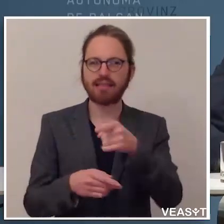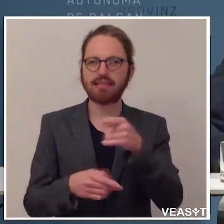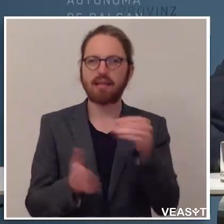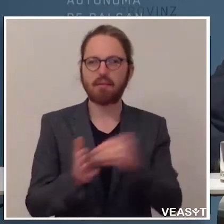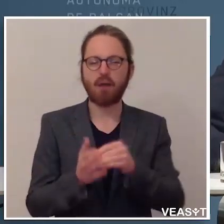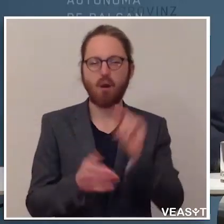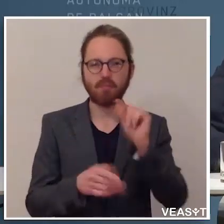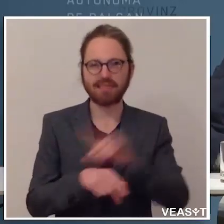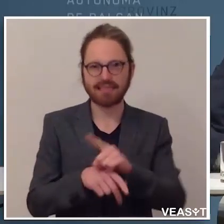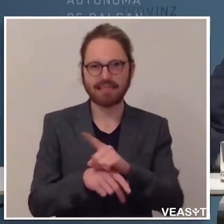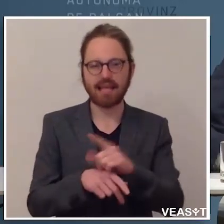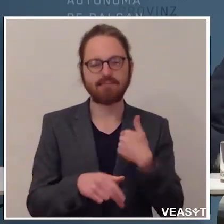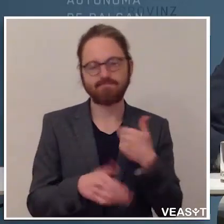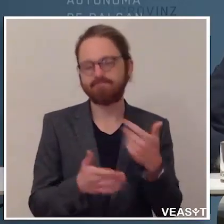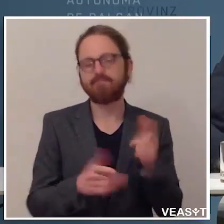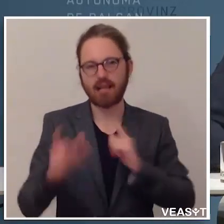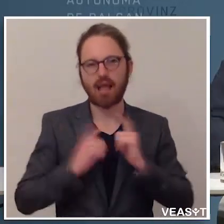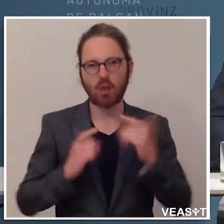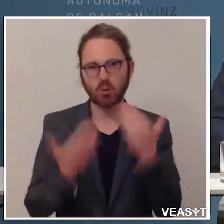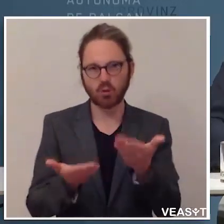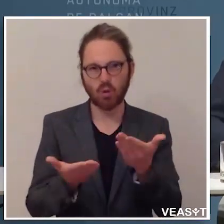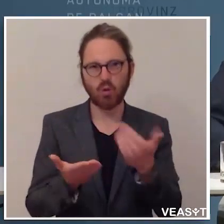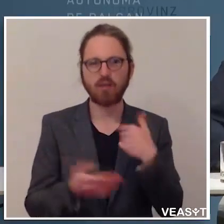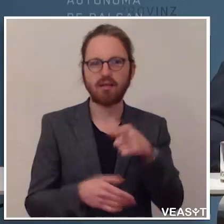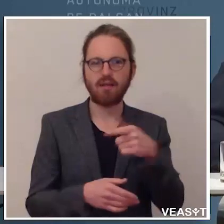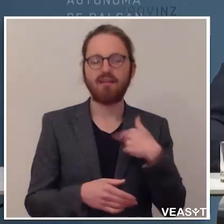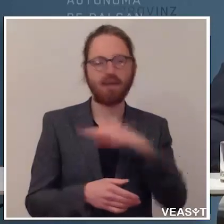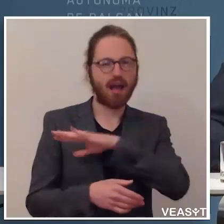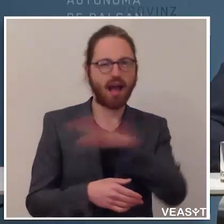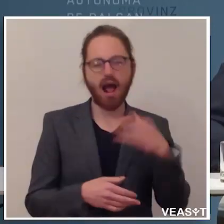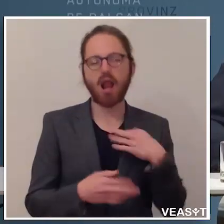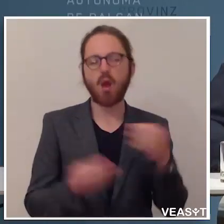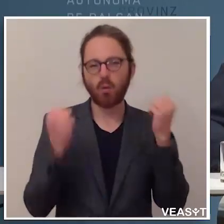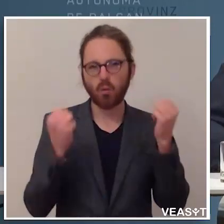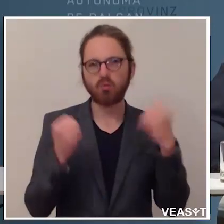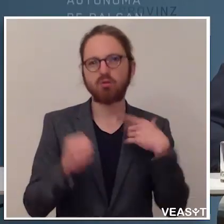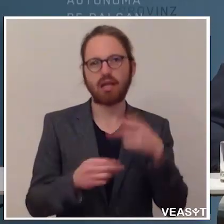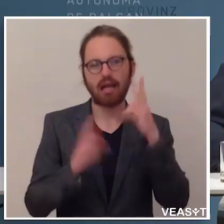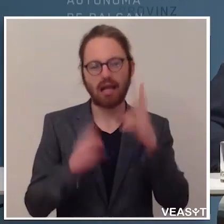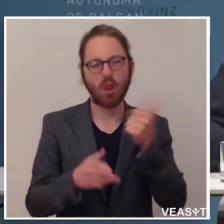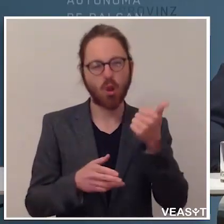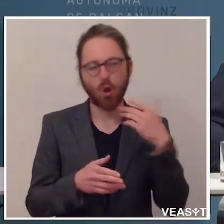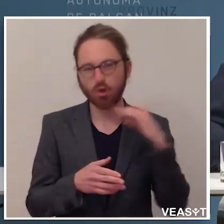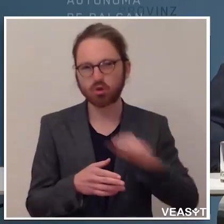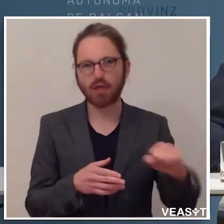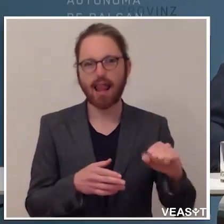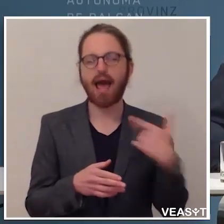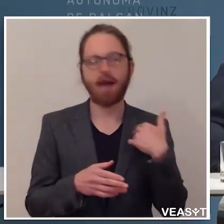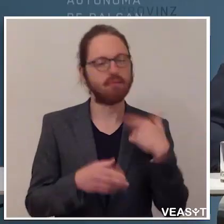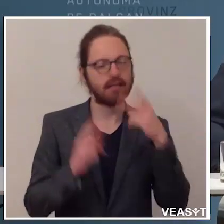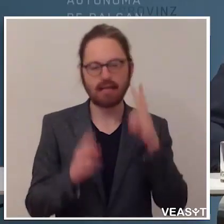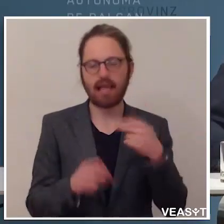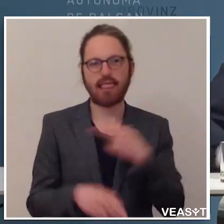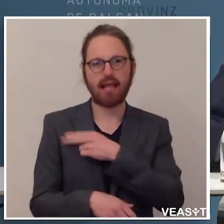gewisse Anlaufzeit. Das müssen wir eingestehen. Wir wünschten uns alle, es ginge noch schneller, aber ich kann garantieren, es arbeiten alle